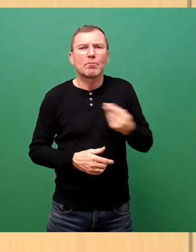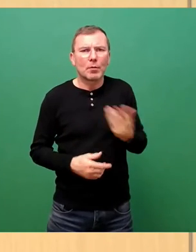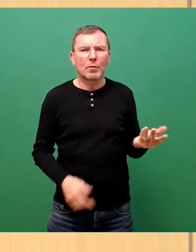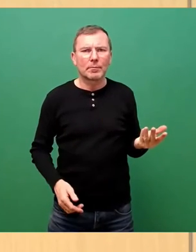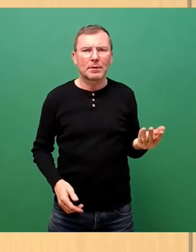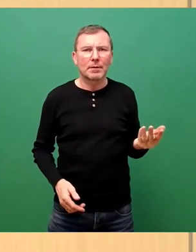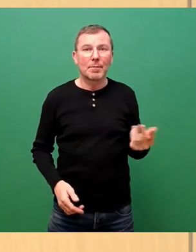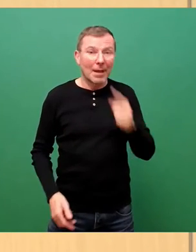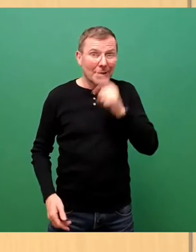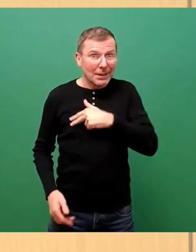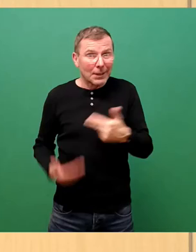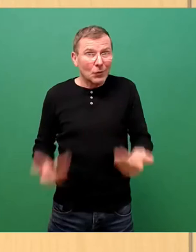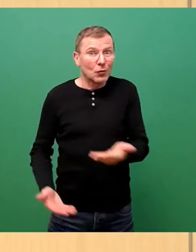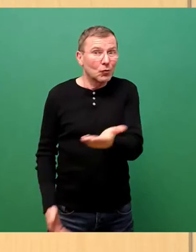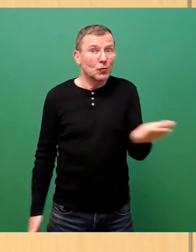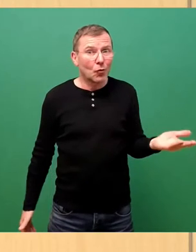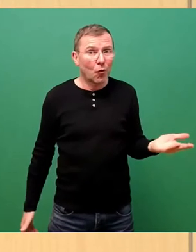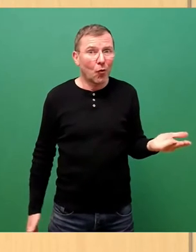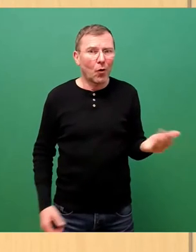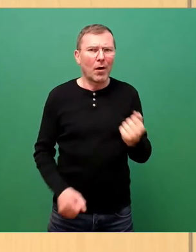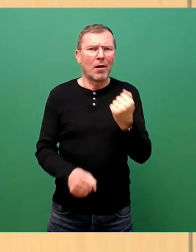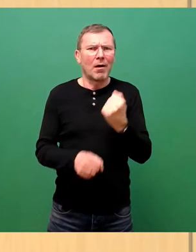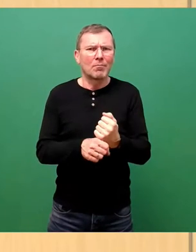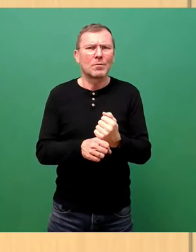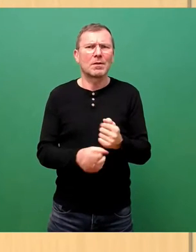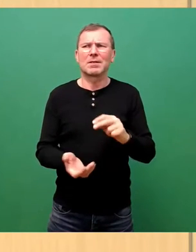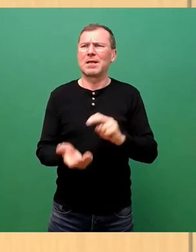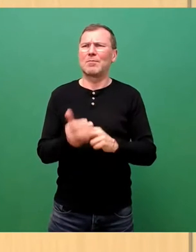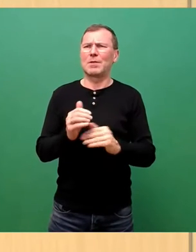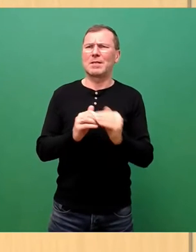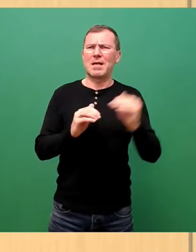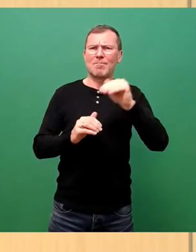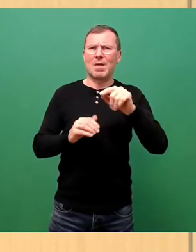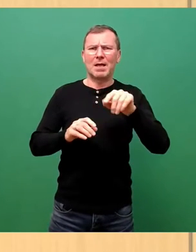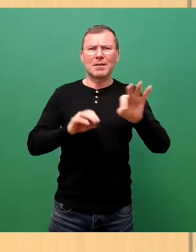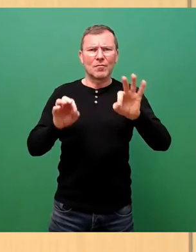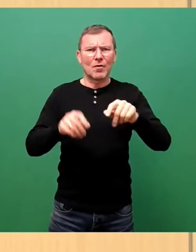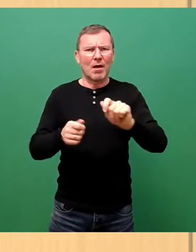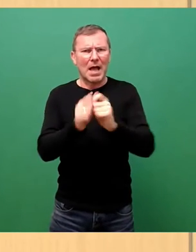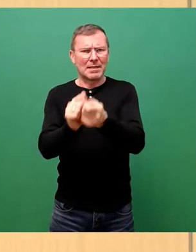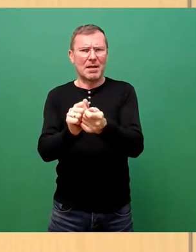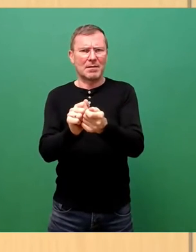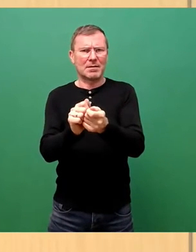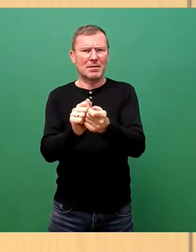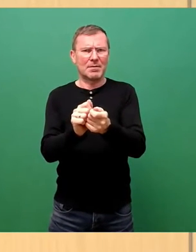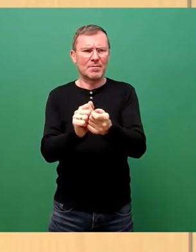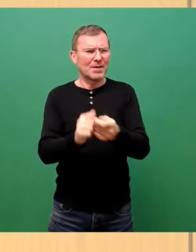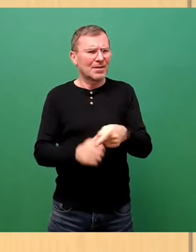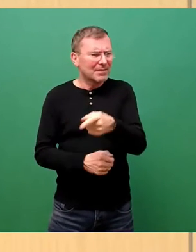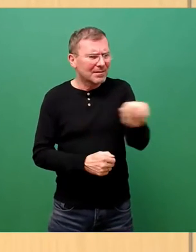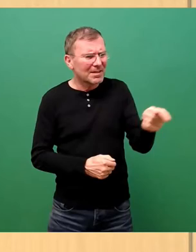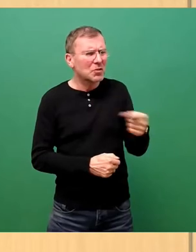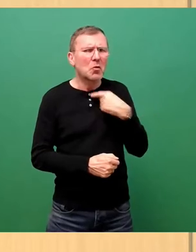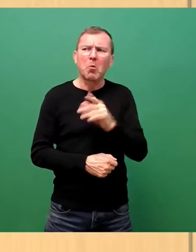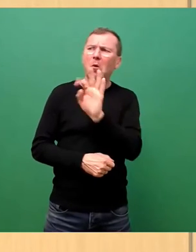das so ist, dann muss man doch aber an den politischen Mehrheiten für die notwendige Quote arbeiten und diejenigen davon überzeugen, die noch immer